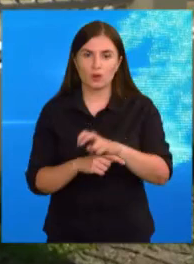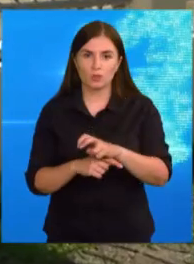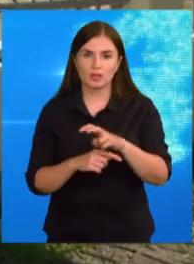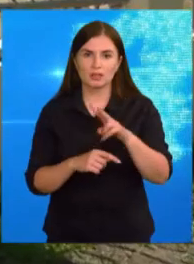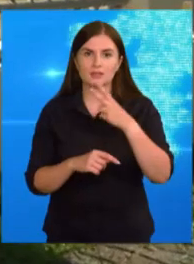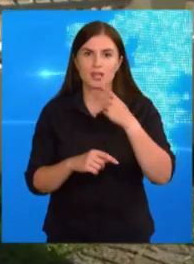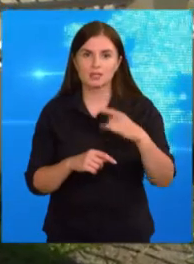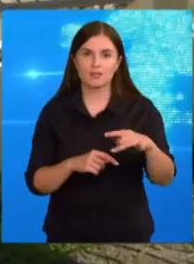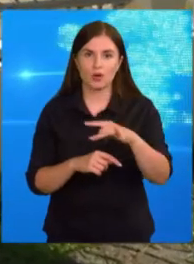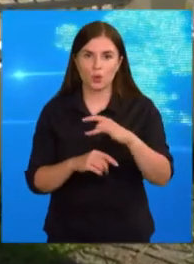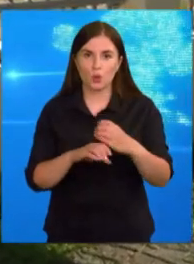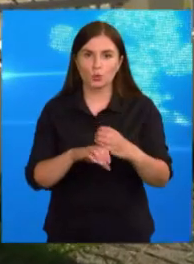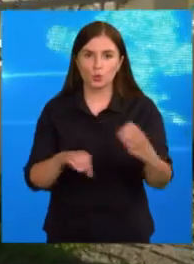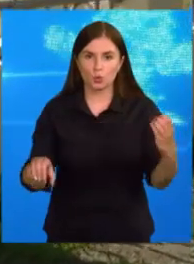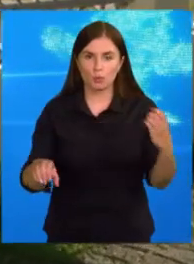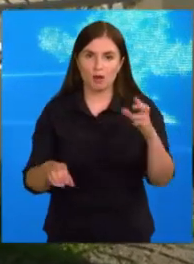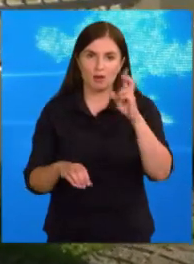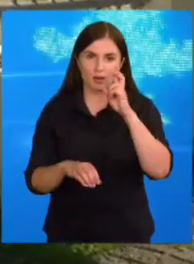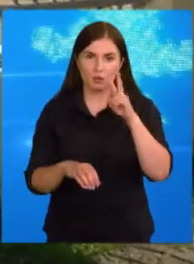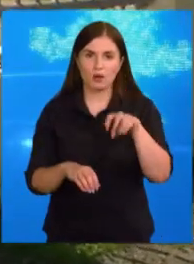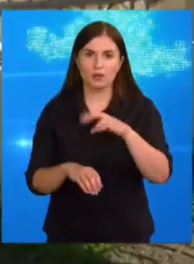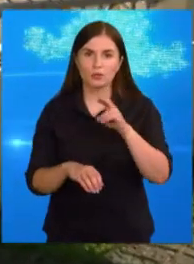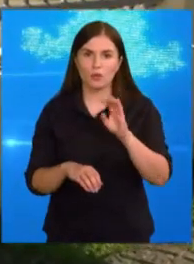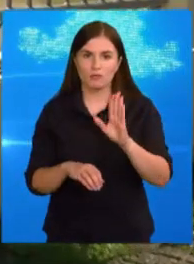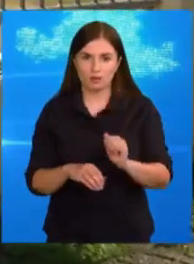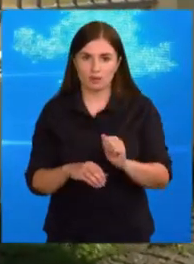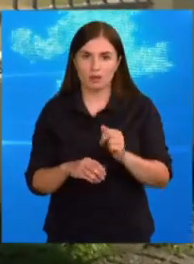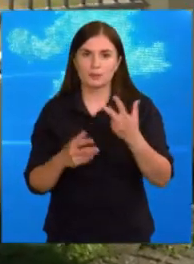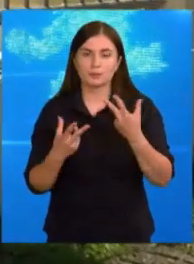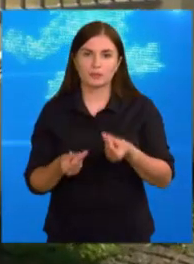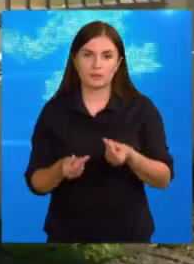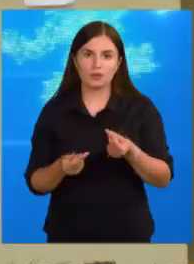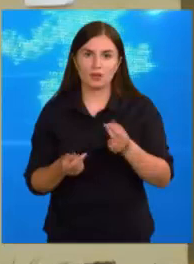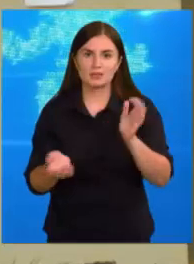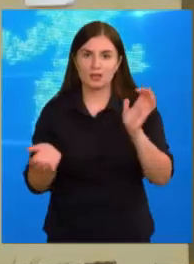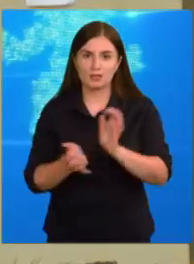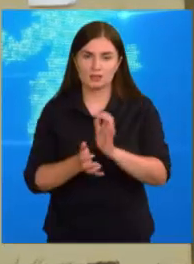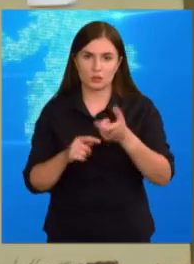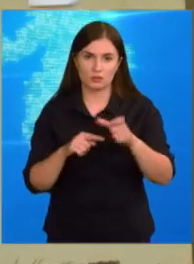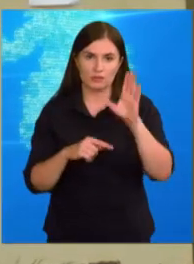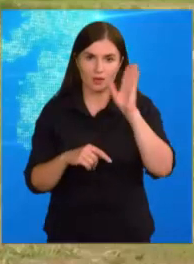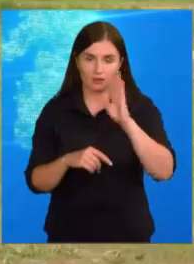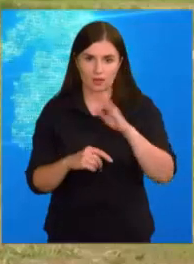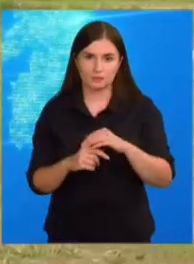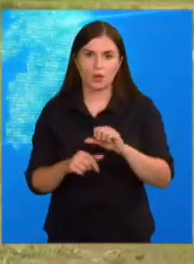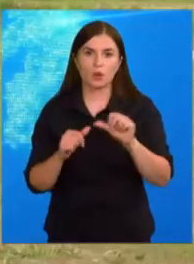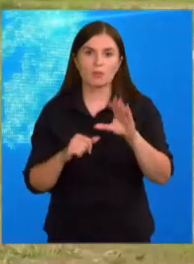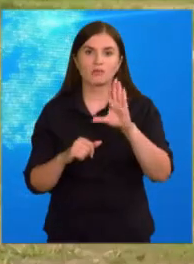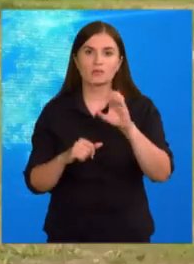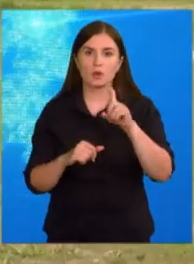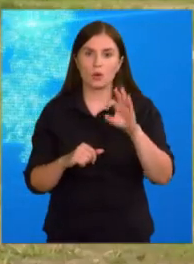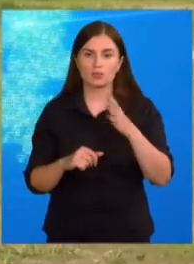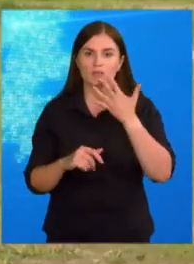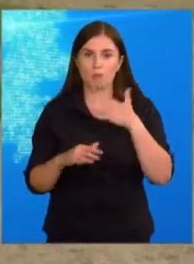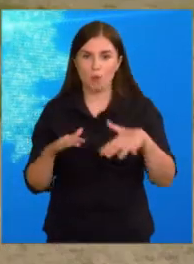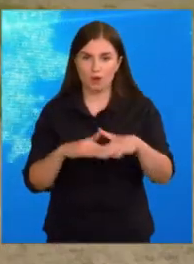района трубы городской ливневки и практически загрязнена вода. Кроме пляжа «Восход» на озере Смолино под запрет